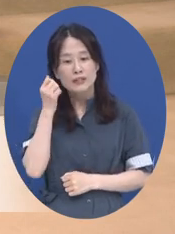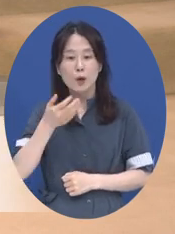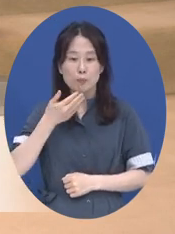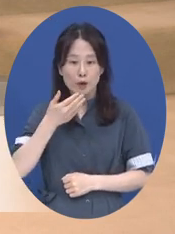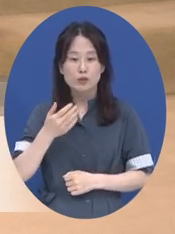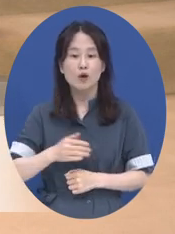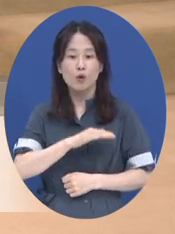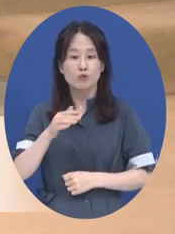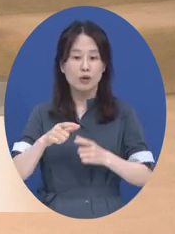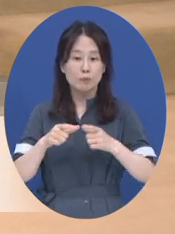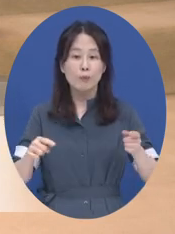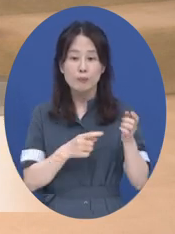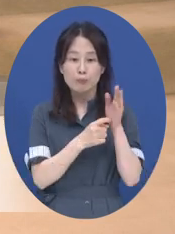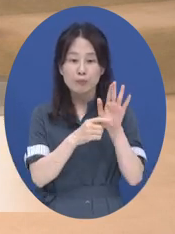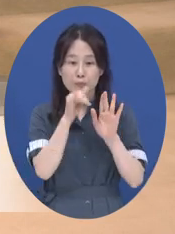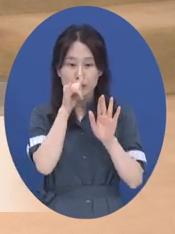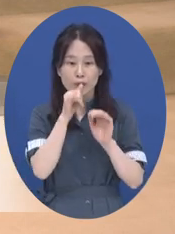하는데,